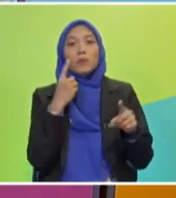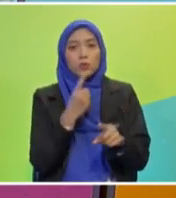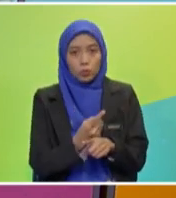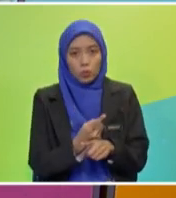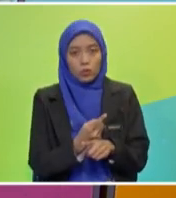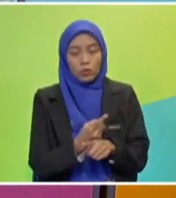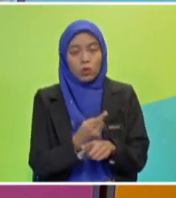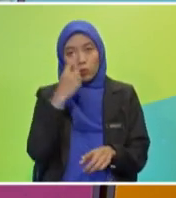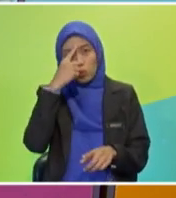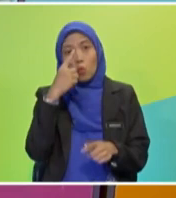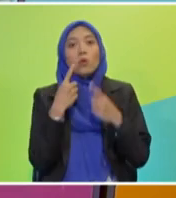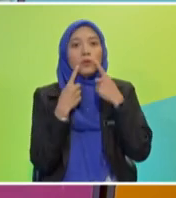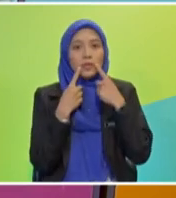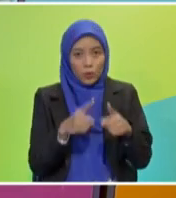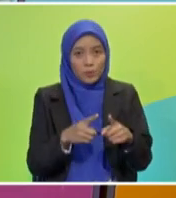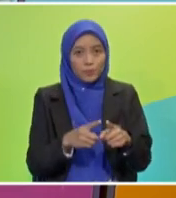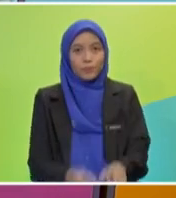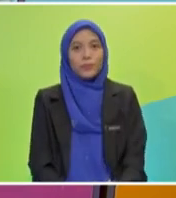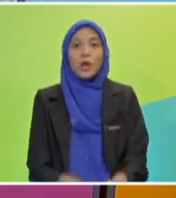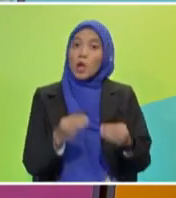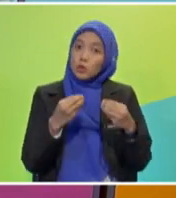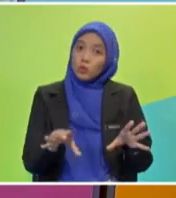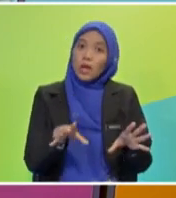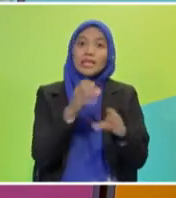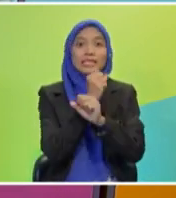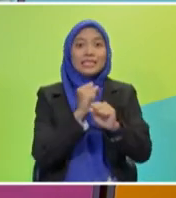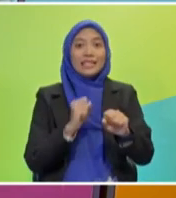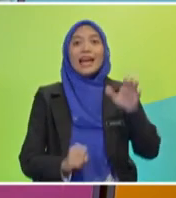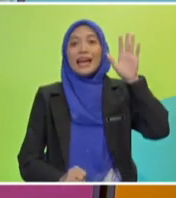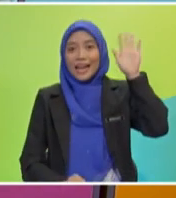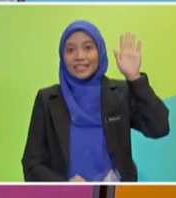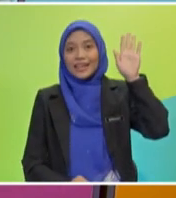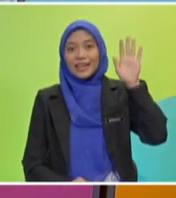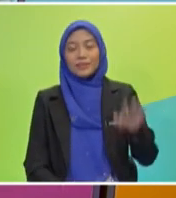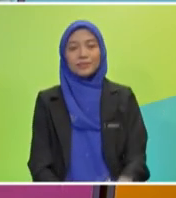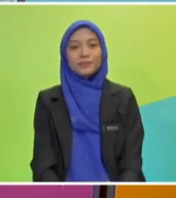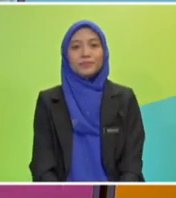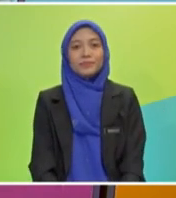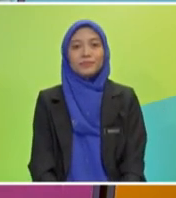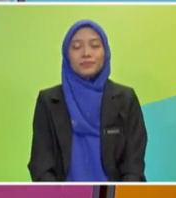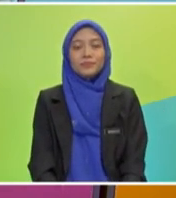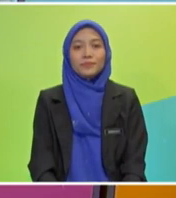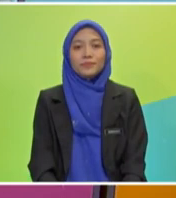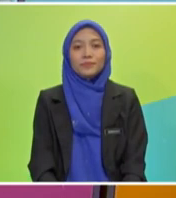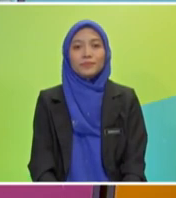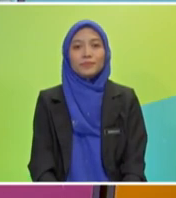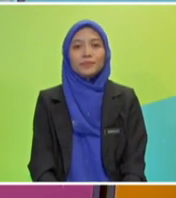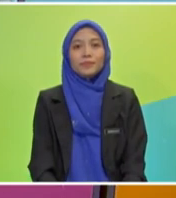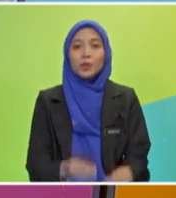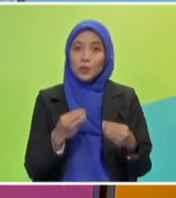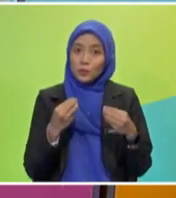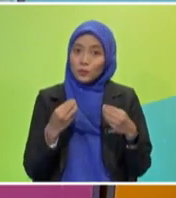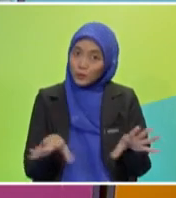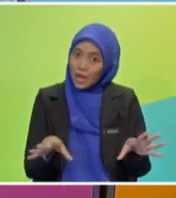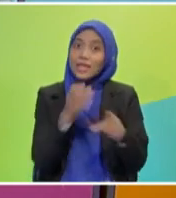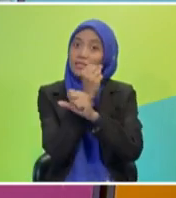sudah sedia, Naura boleh angkat tangan dan boleh buka mic. Bagaimana, Naura? Nah, dia sedang fikir sudah tu, Mira. Bersedia.